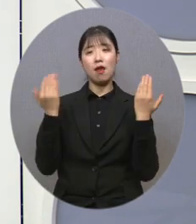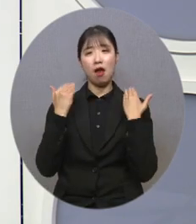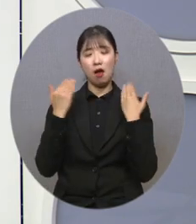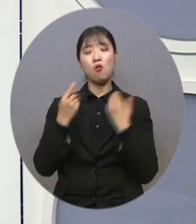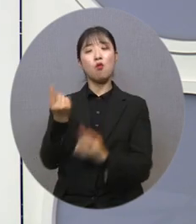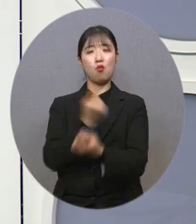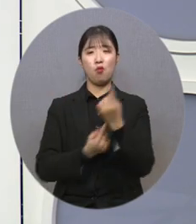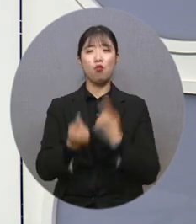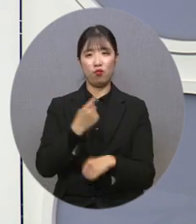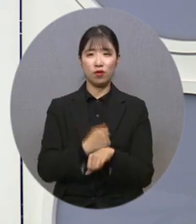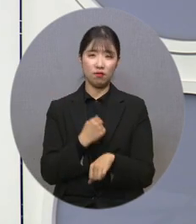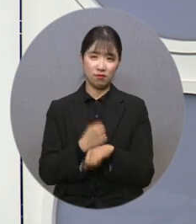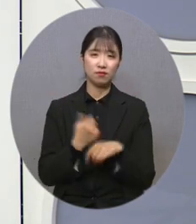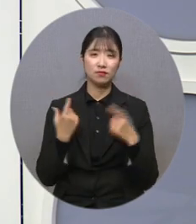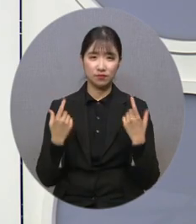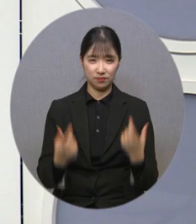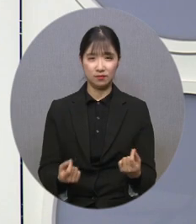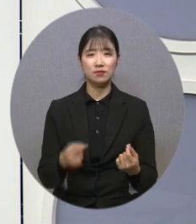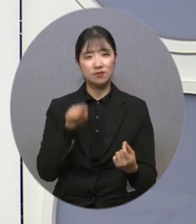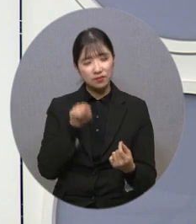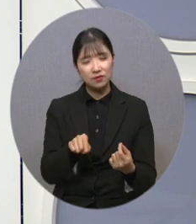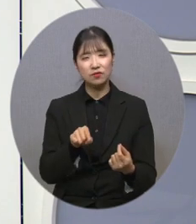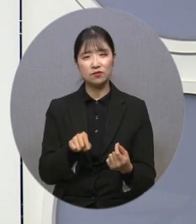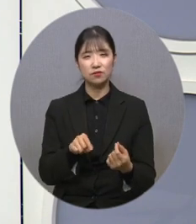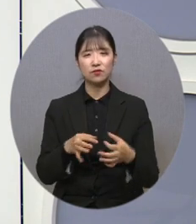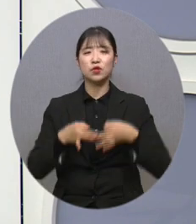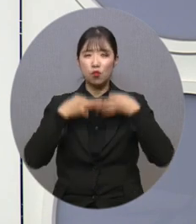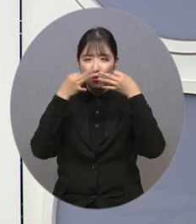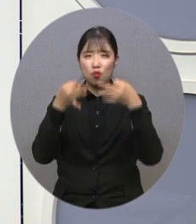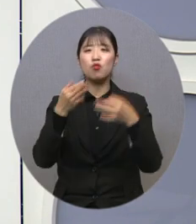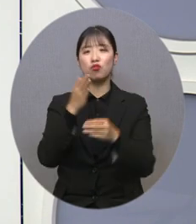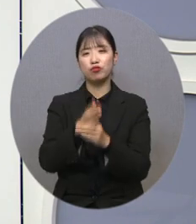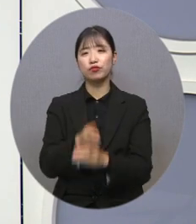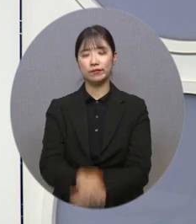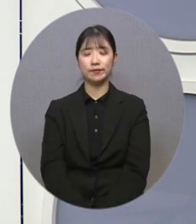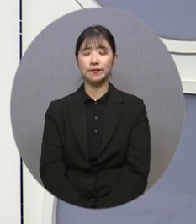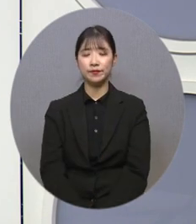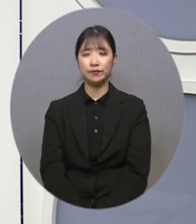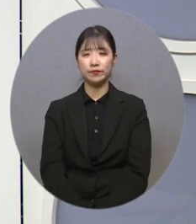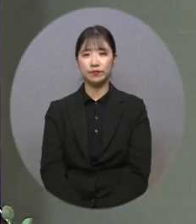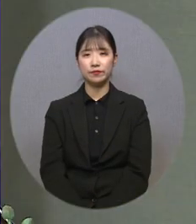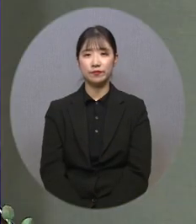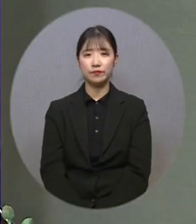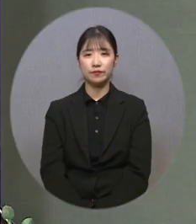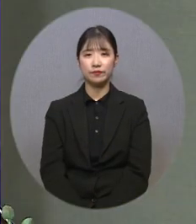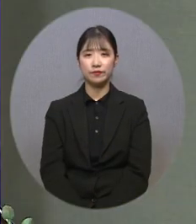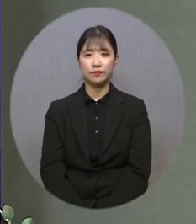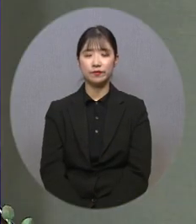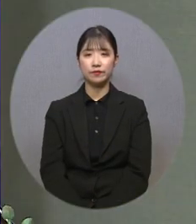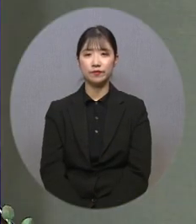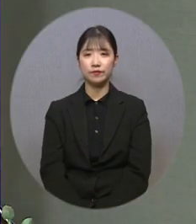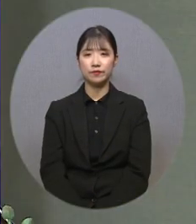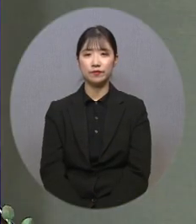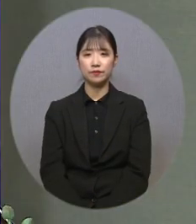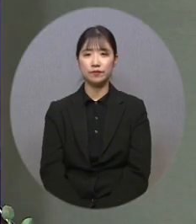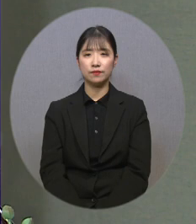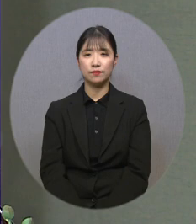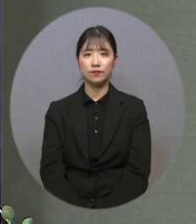것이다. 그런 측면에서 노력을 많이 하고 있습니다. 네.